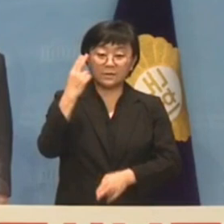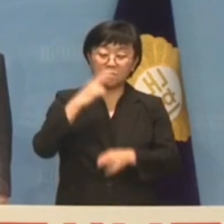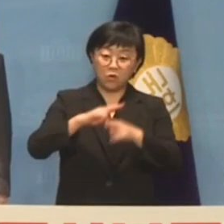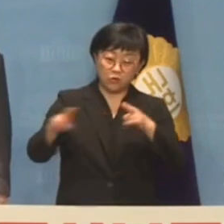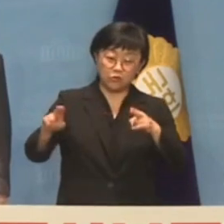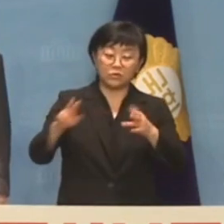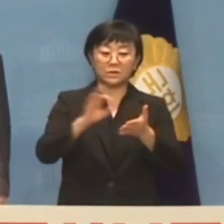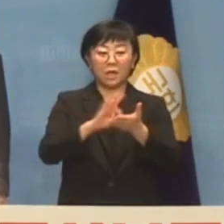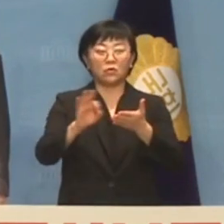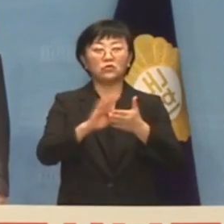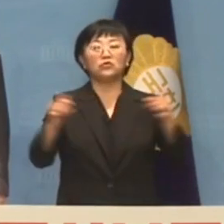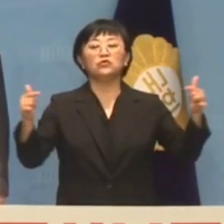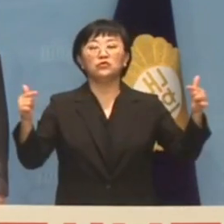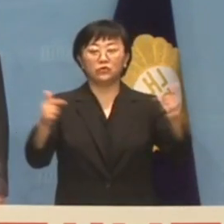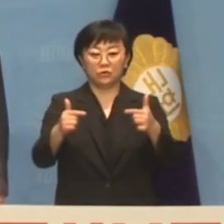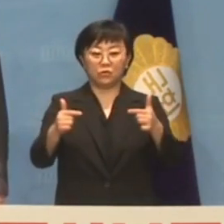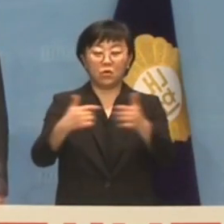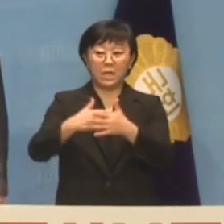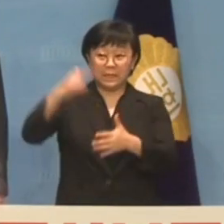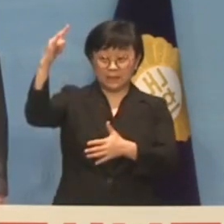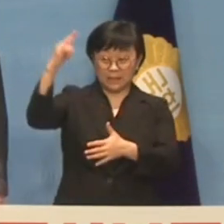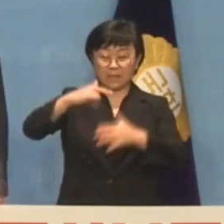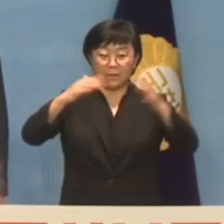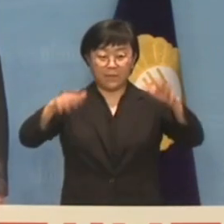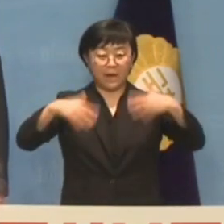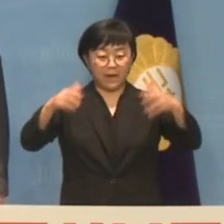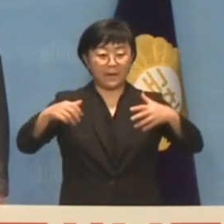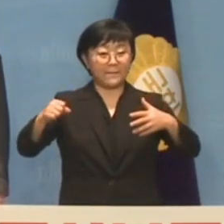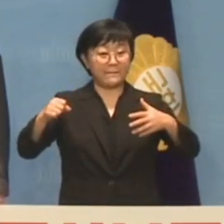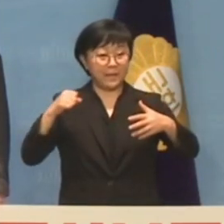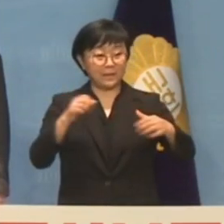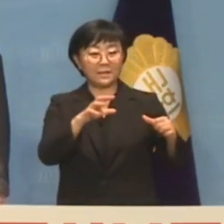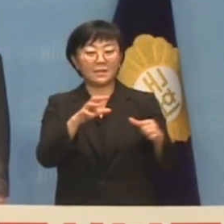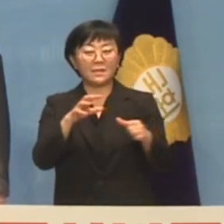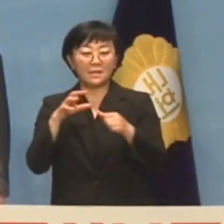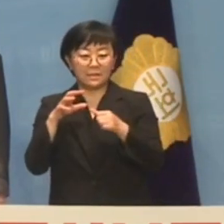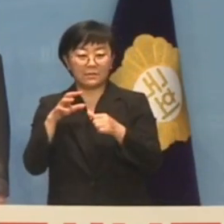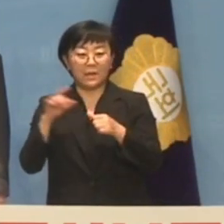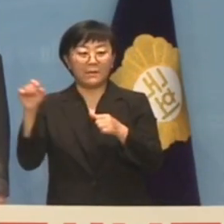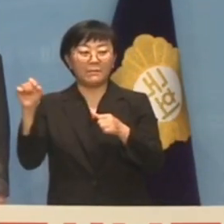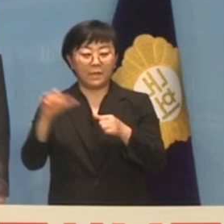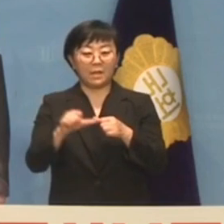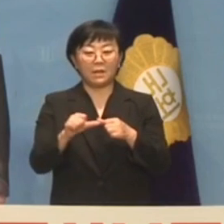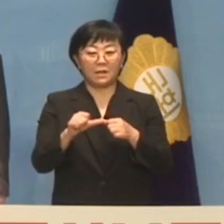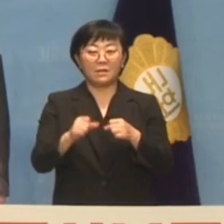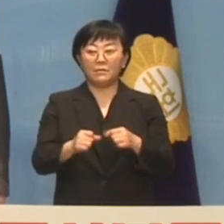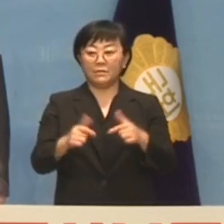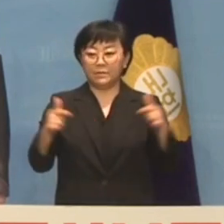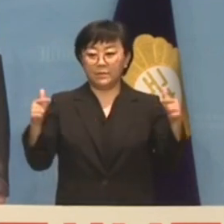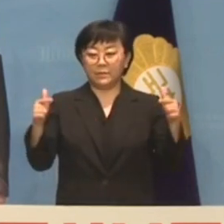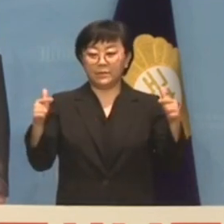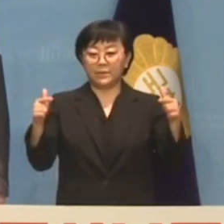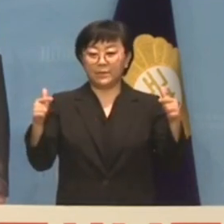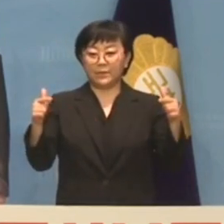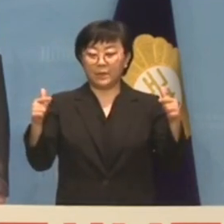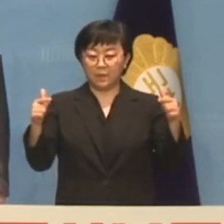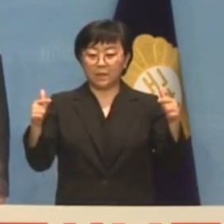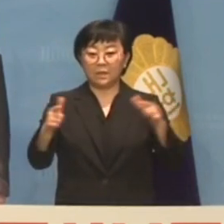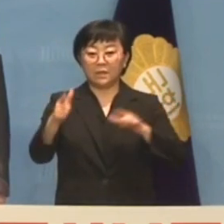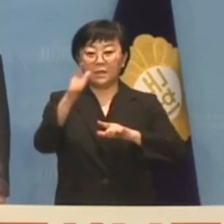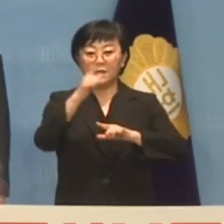속도로 줄이고 태양광과 풍력 등 재생에너지 산업을 빠른 속도로 키워서 재생에너지